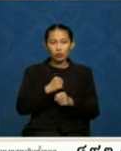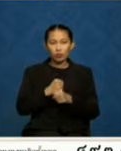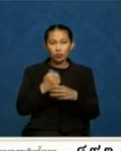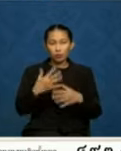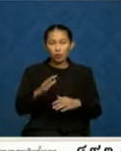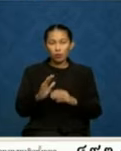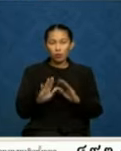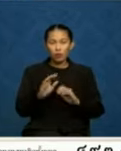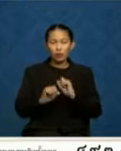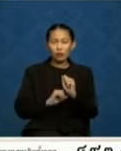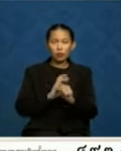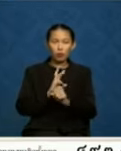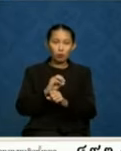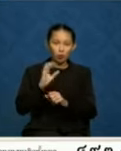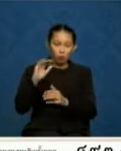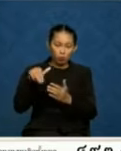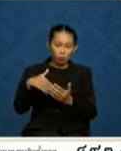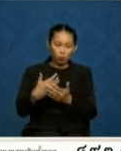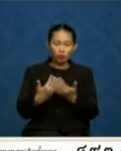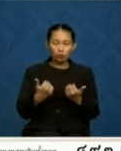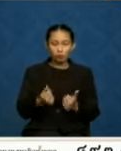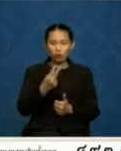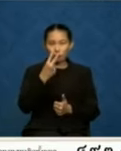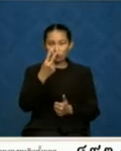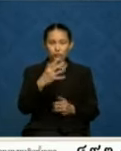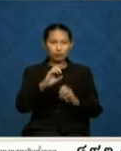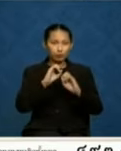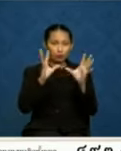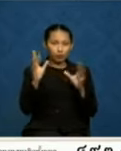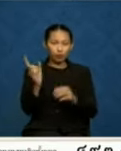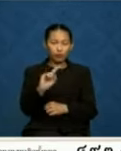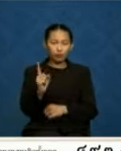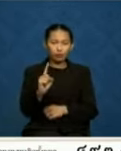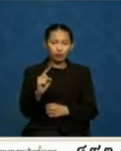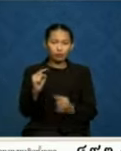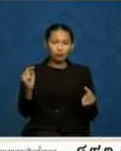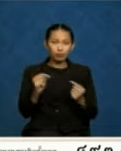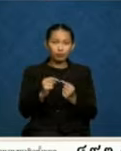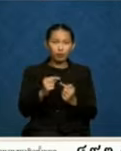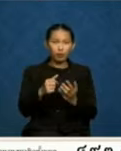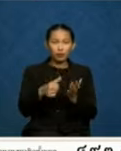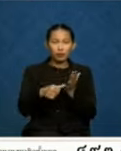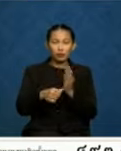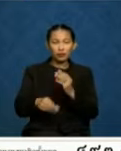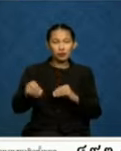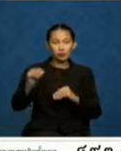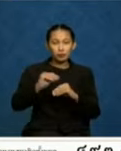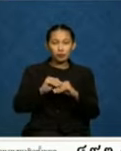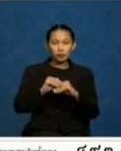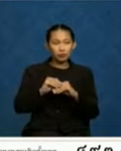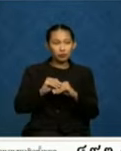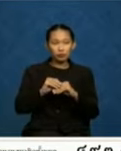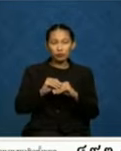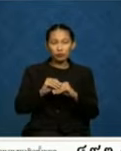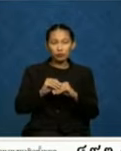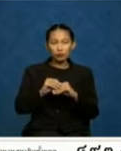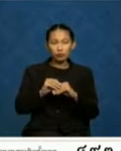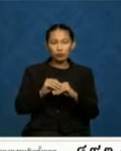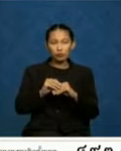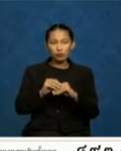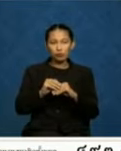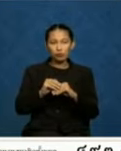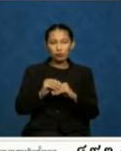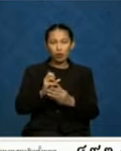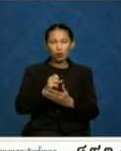าณ6ปีที่ผ่านมาก็แสดงให้เห็นอย่างชัดเจนครับว่าการขึ้นภาษีบุหรี่นั้นไม่ได้ทำให้บริโ